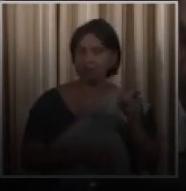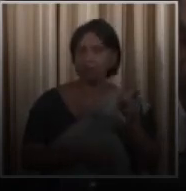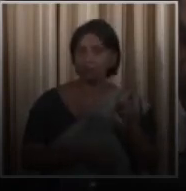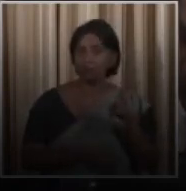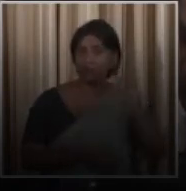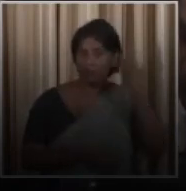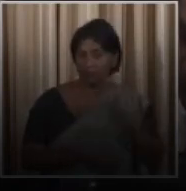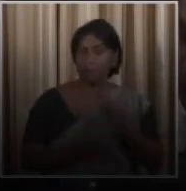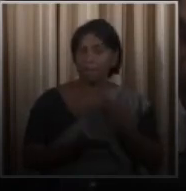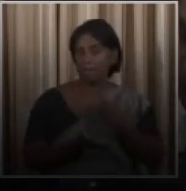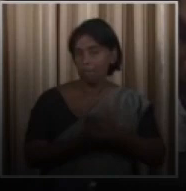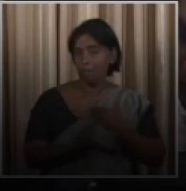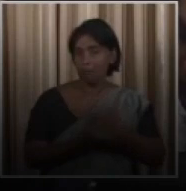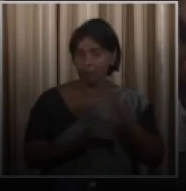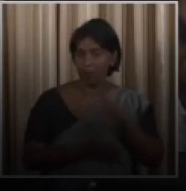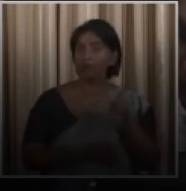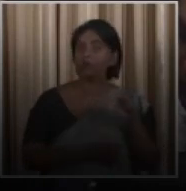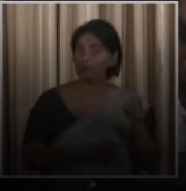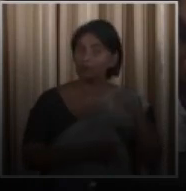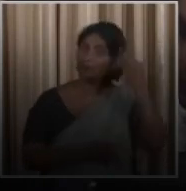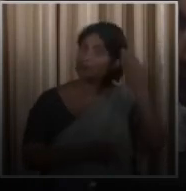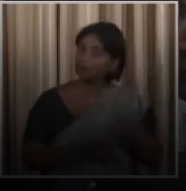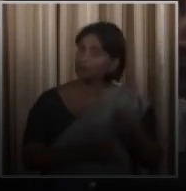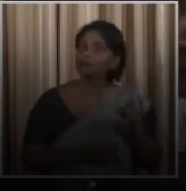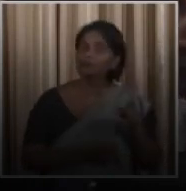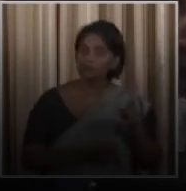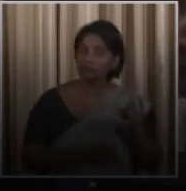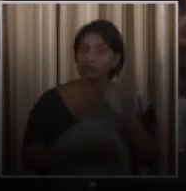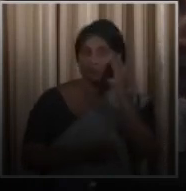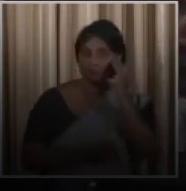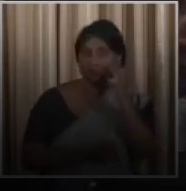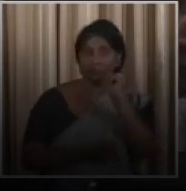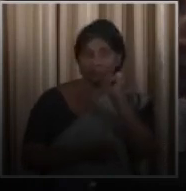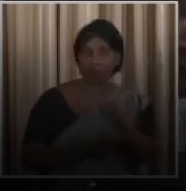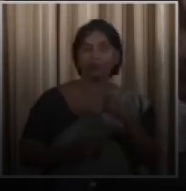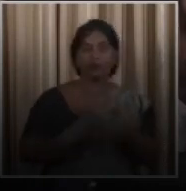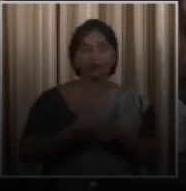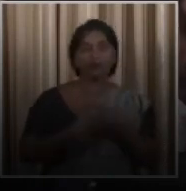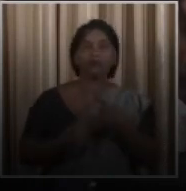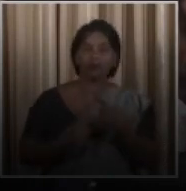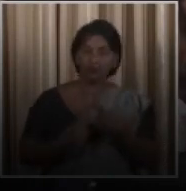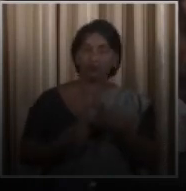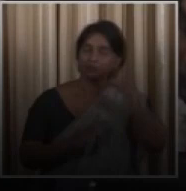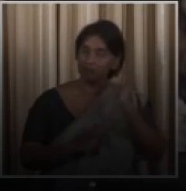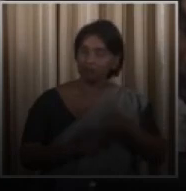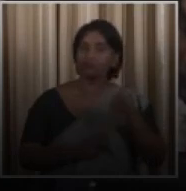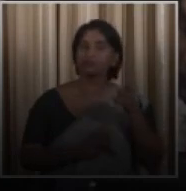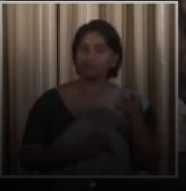මාරක තියෙනවා, බාධා තියෙනවා, එතුමා නැති වුණොත් කාන්තාවක් තමයි මේ රටේ